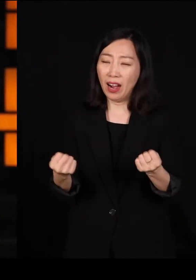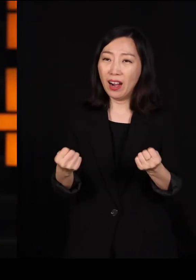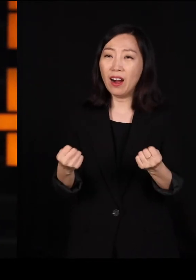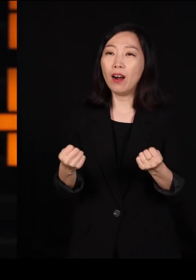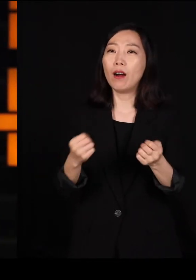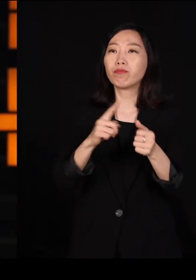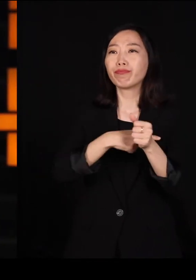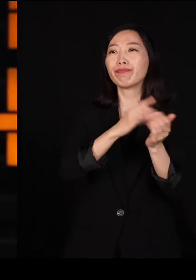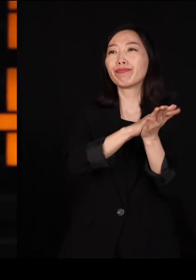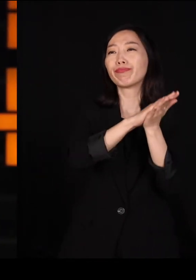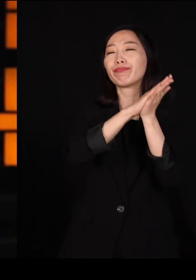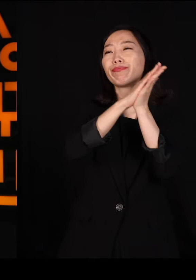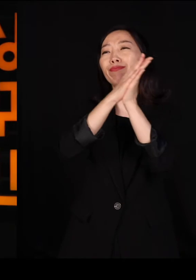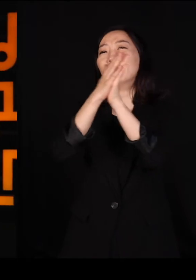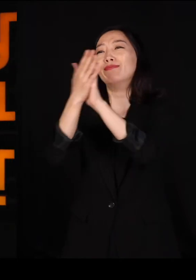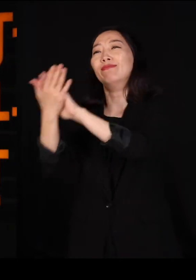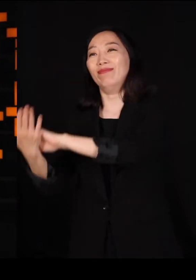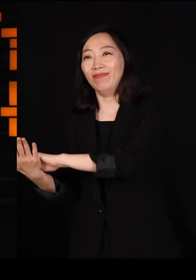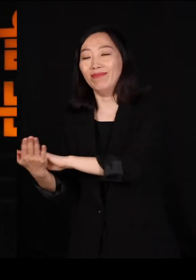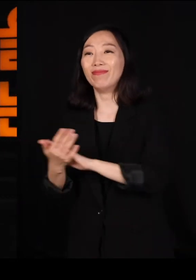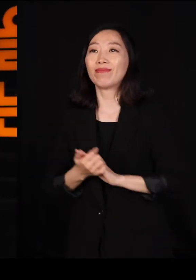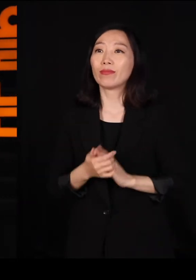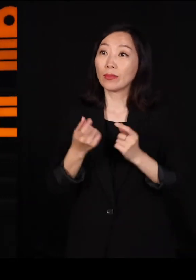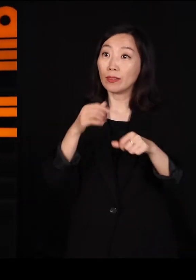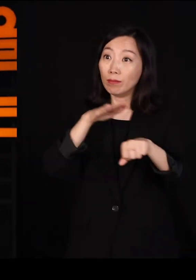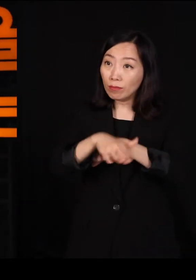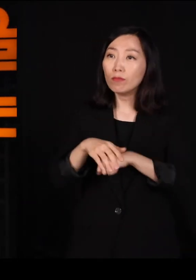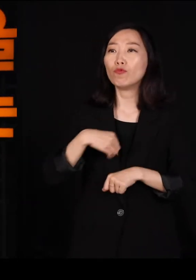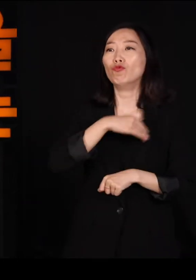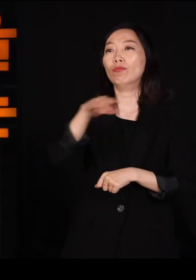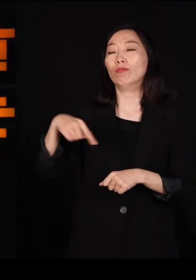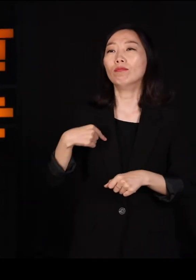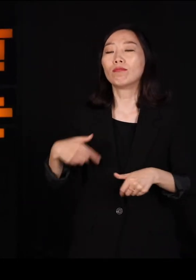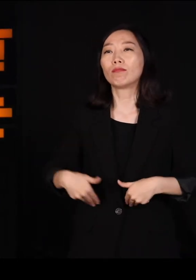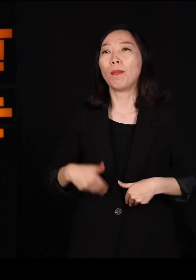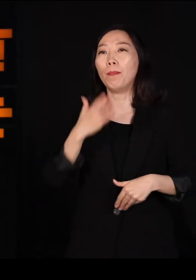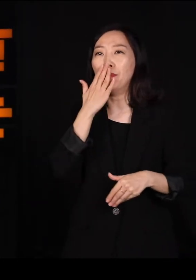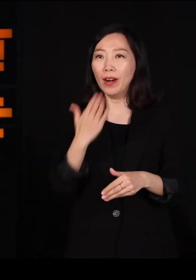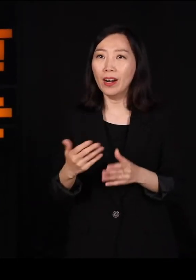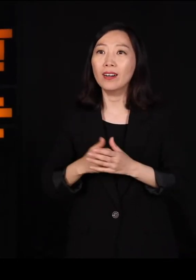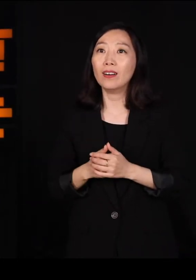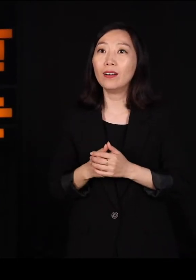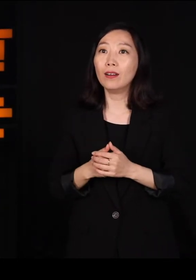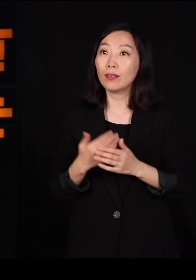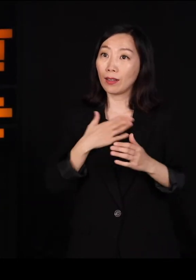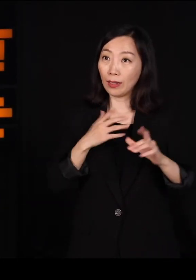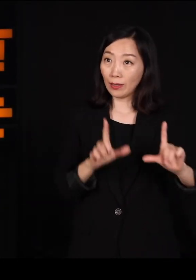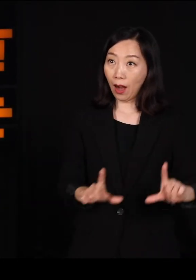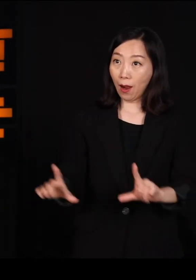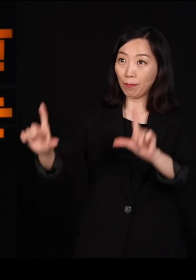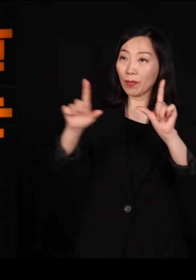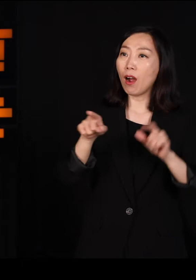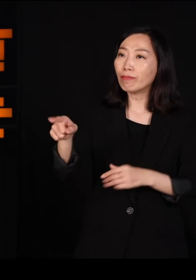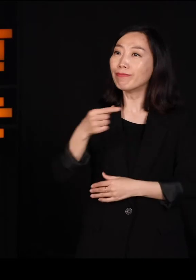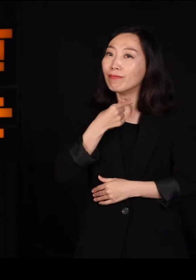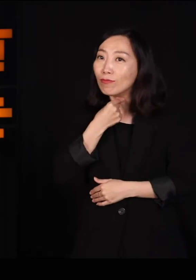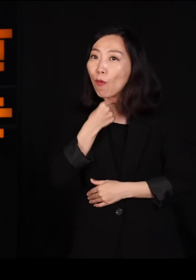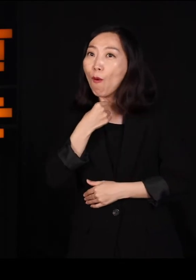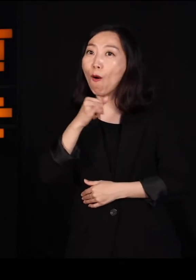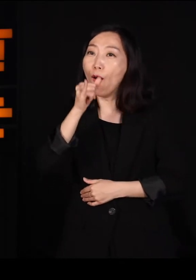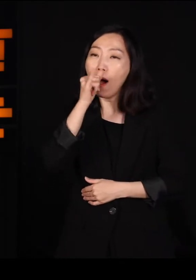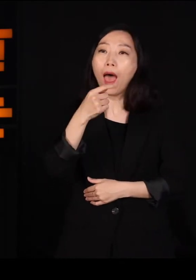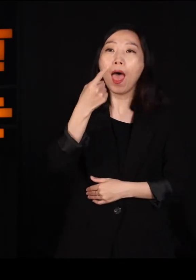수가 있으니까요. 이 방식을 우리도 쓰면 돼요. 우리 삶에 있어서 하고 싶은 것들에 있어서 실험을